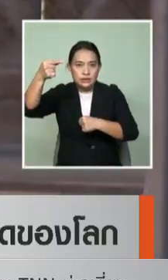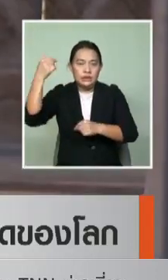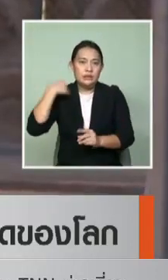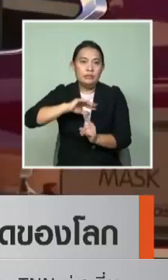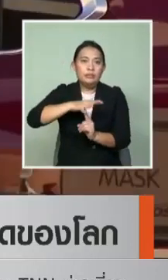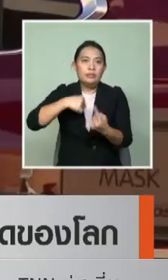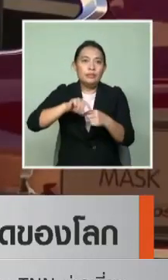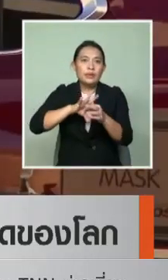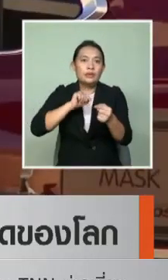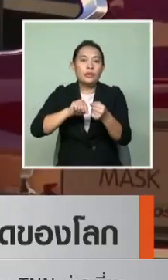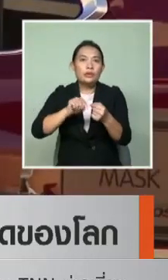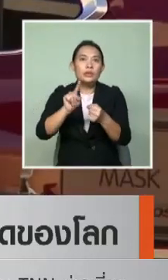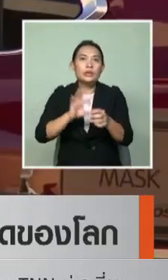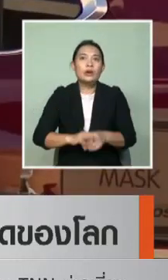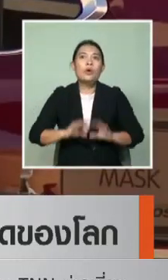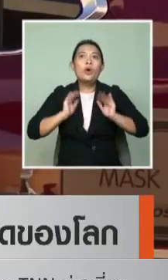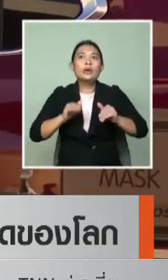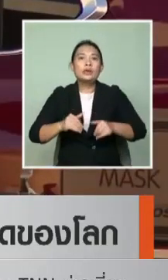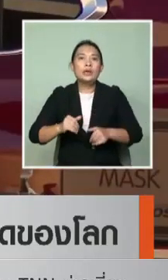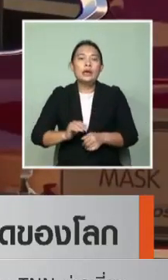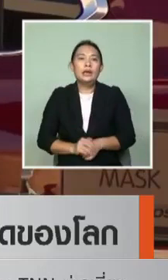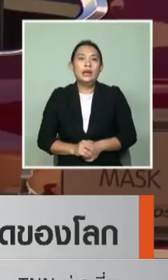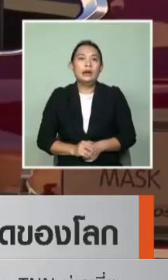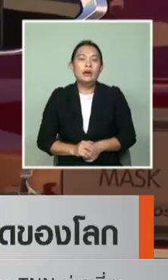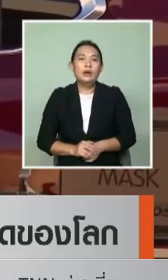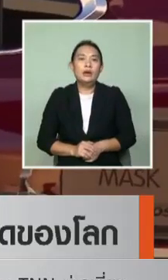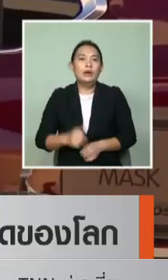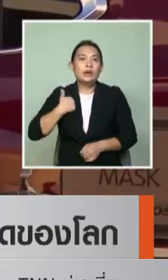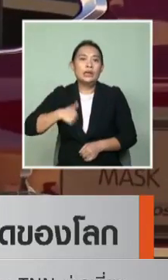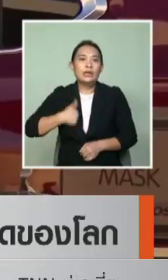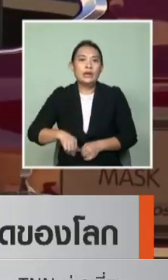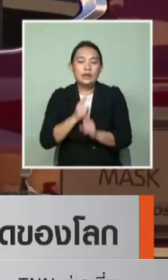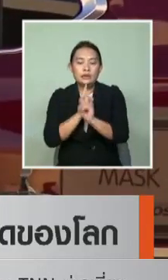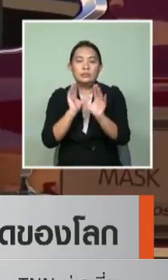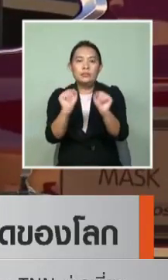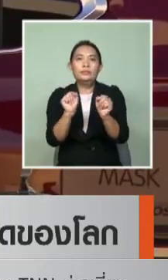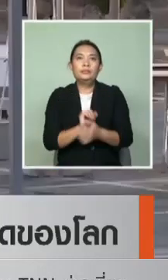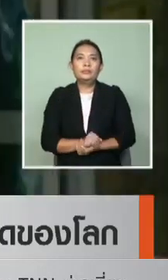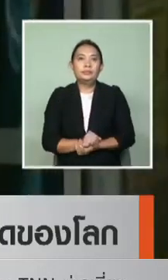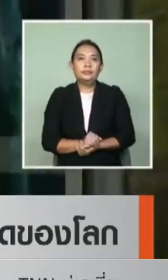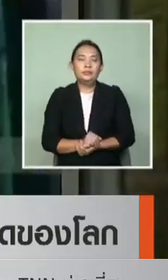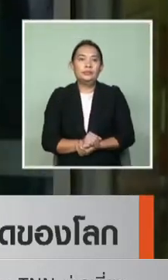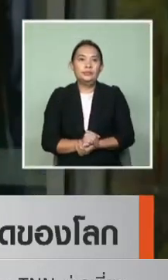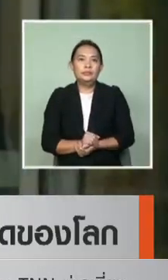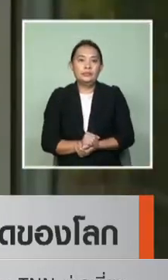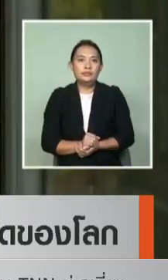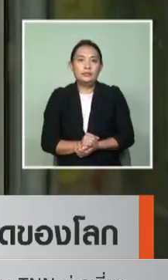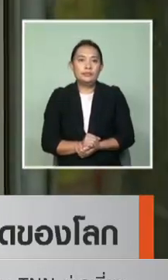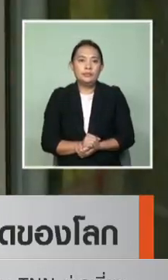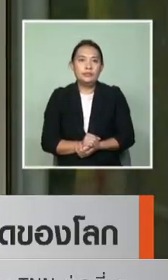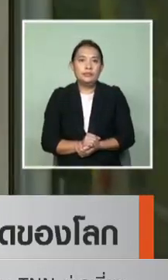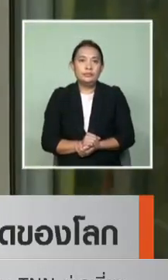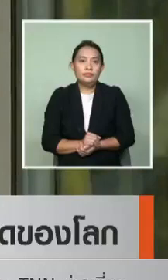อย่างที่ออสเตรเลียแล้วก็ที่แคนาดาค่ะจนต้องมีการไปตามไล่จับกลุ่มเนี่ยนะคะในขณะเดียวกันค่ะก็มีแม้ว่าจะมี